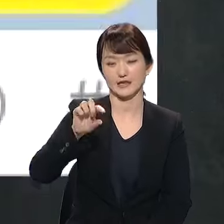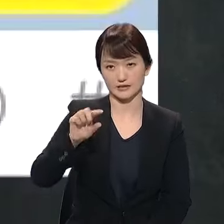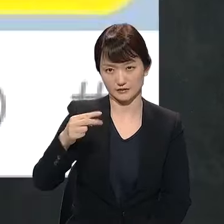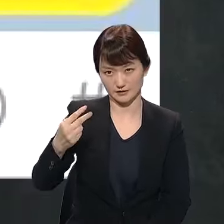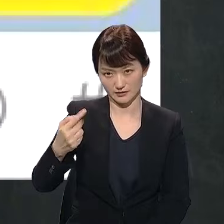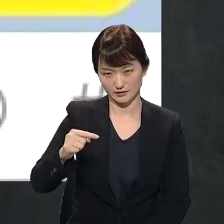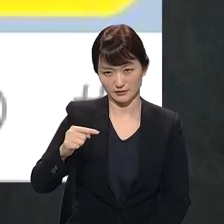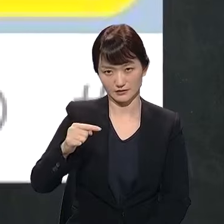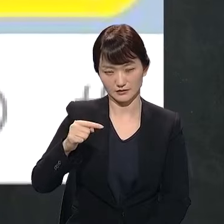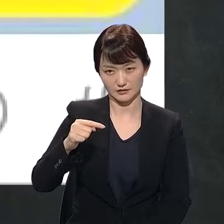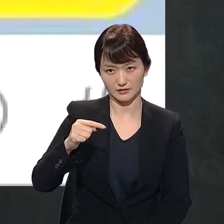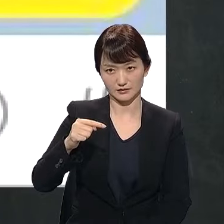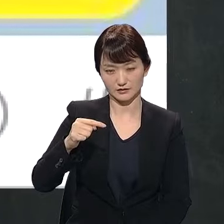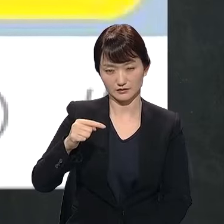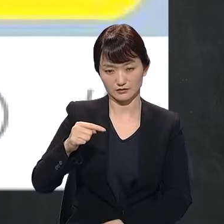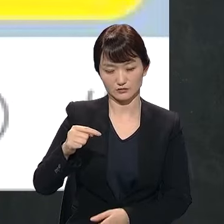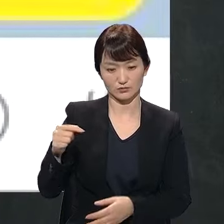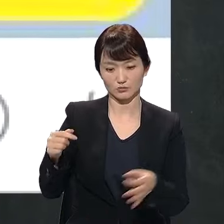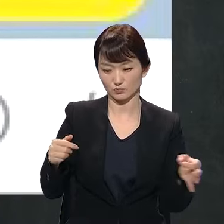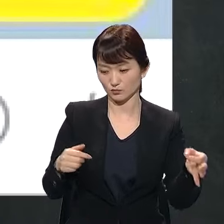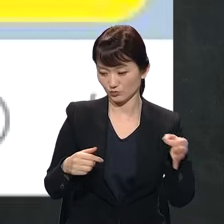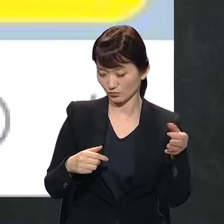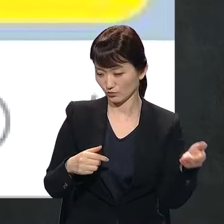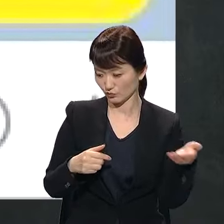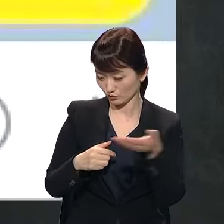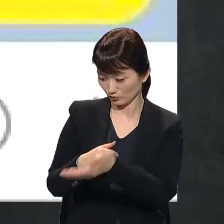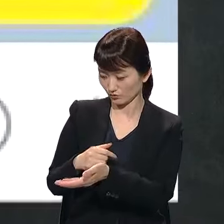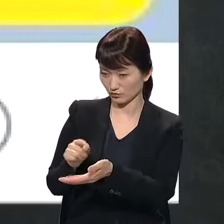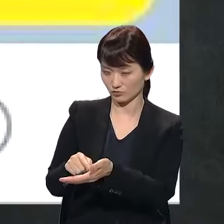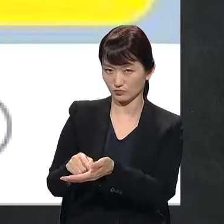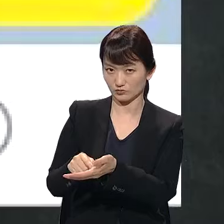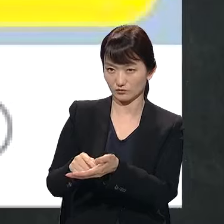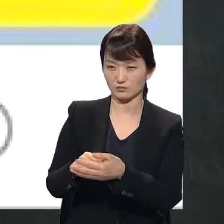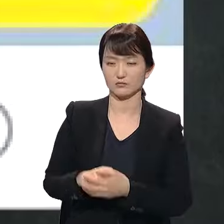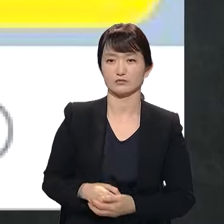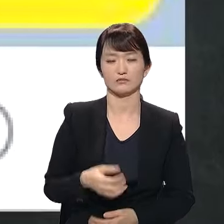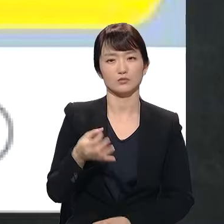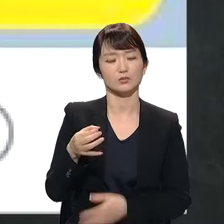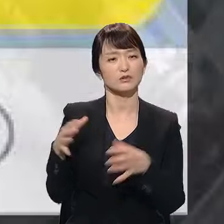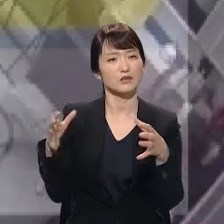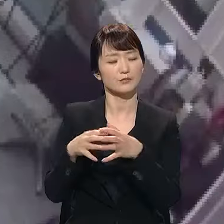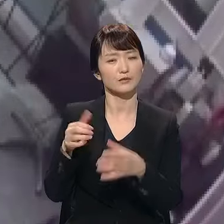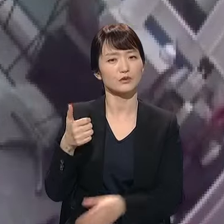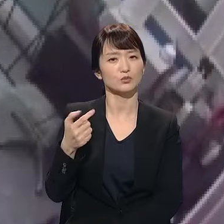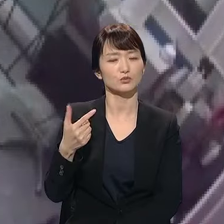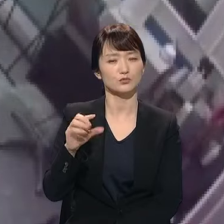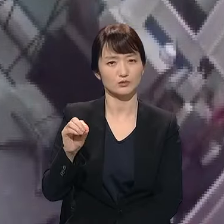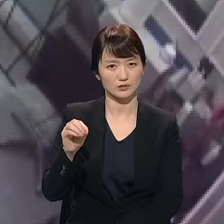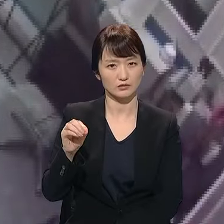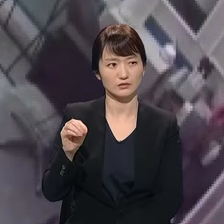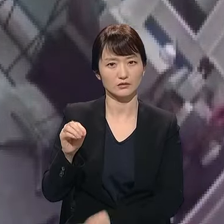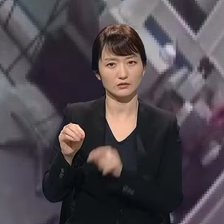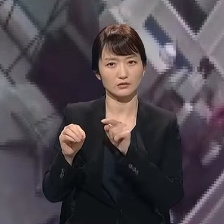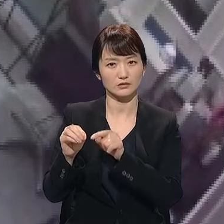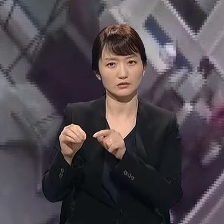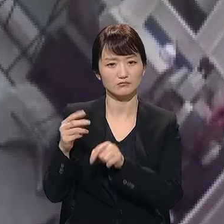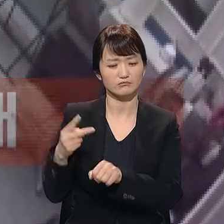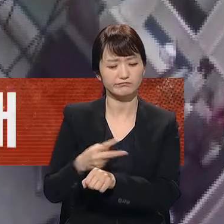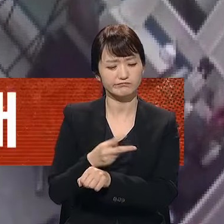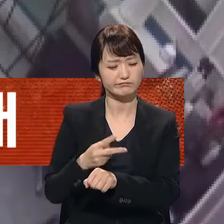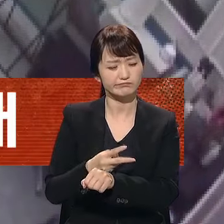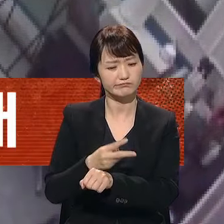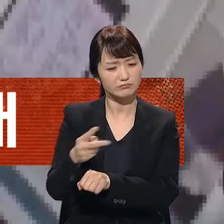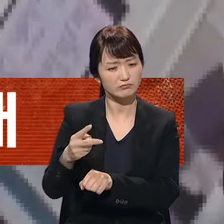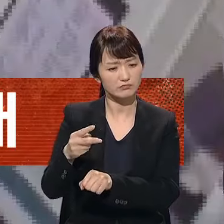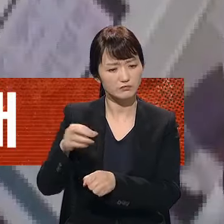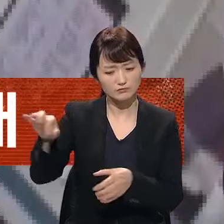주기로 약속을 한 겁니다 결국은이 사람 그 50 16만 원 정도겠죠 그것을 어 두시간 지나도 입금을 안 돼서